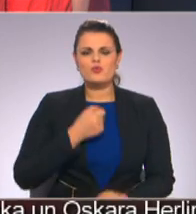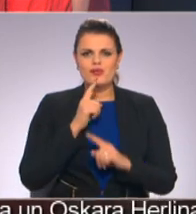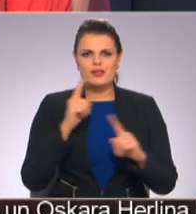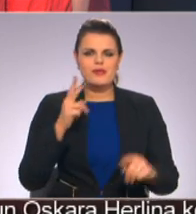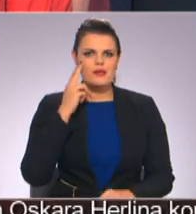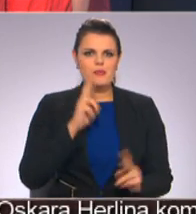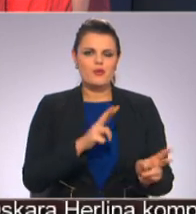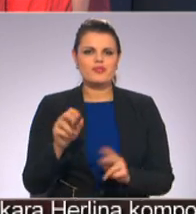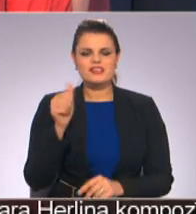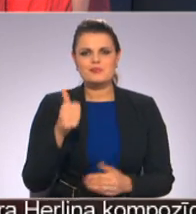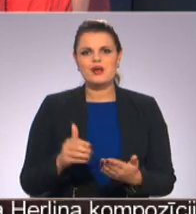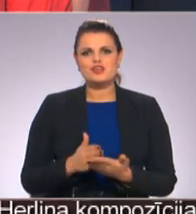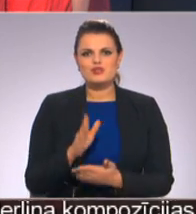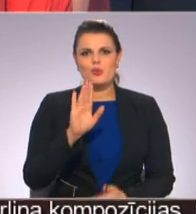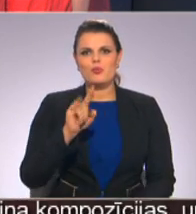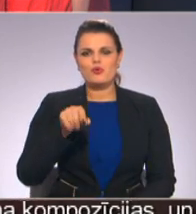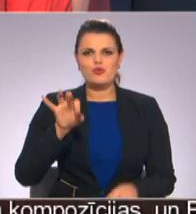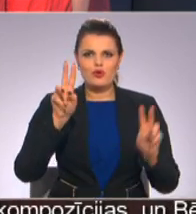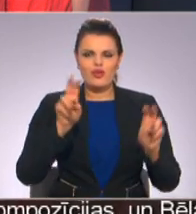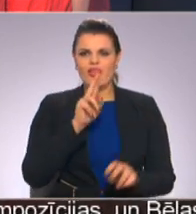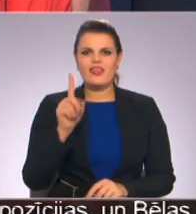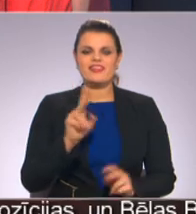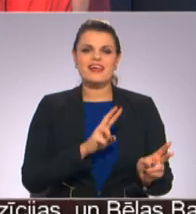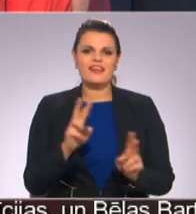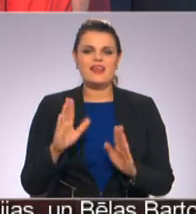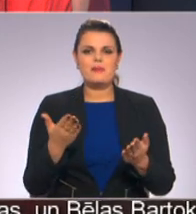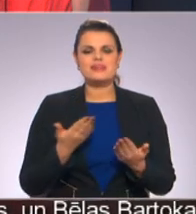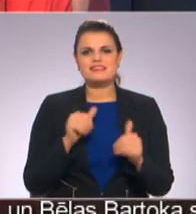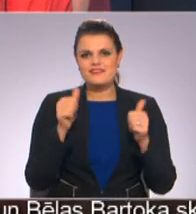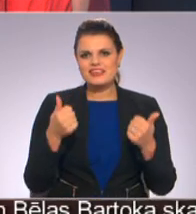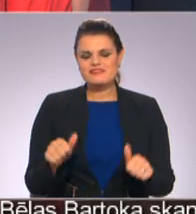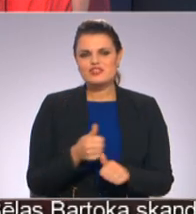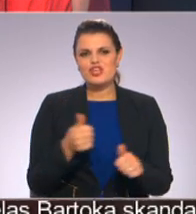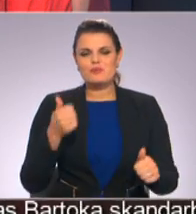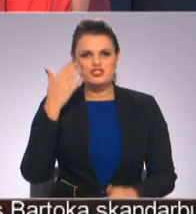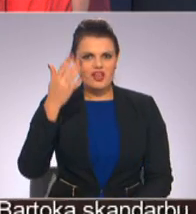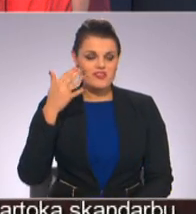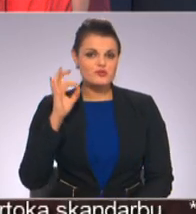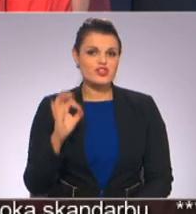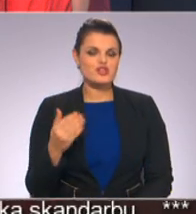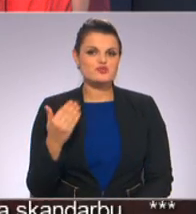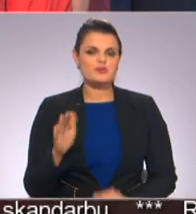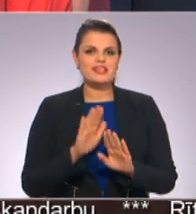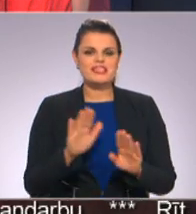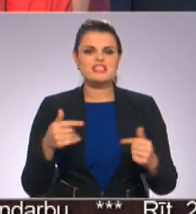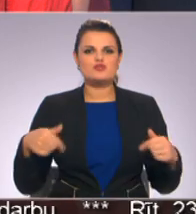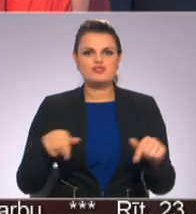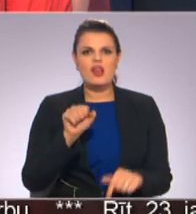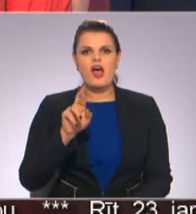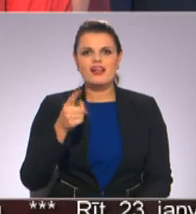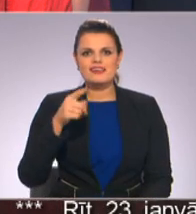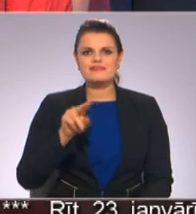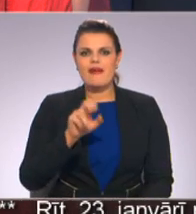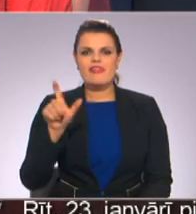japāņu dejas mākslas žanru. Buto ir ne tikai deja, bet arī dzīvesveids un īpaša filozofija. Tieši šobrīd izstāžu zālē Arsenāls notiek